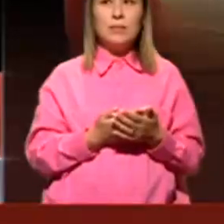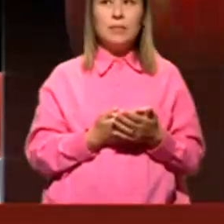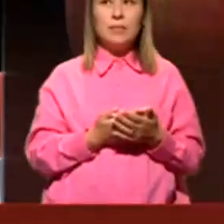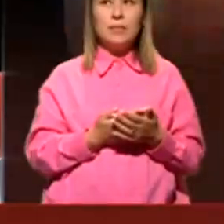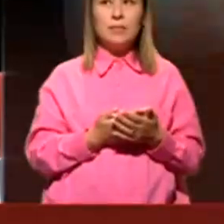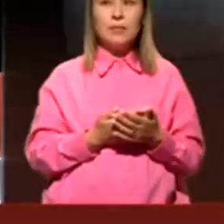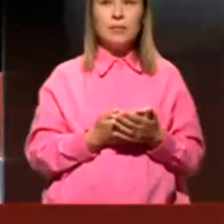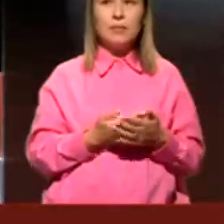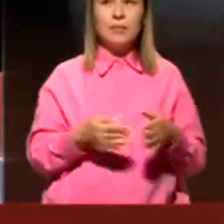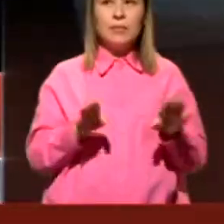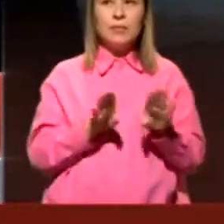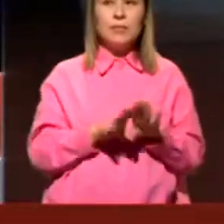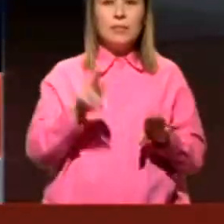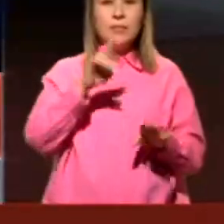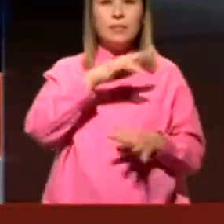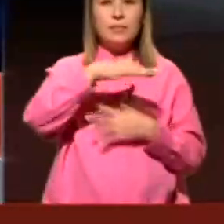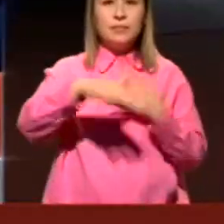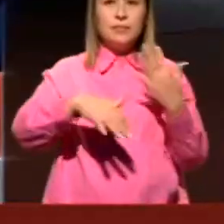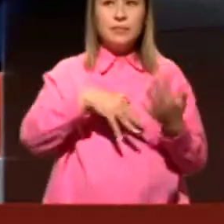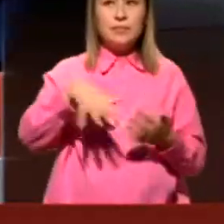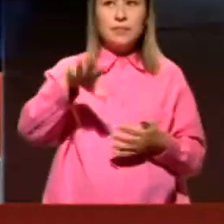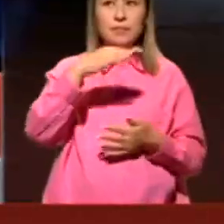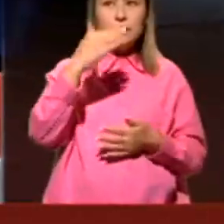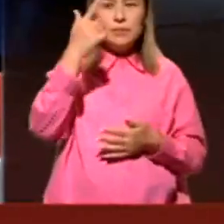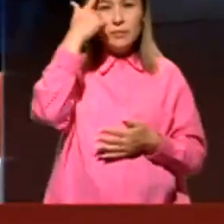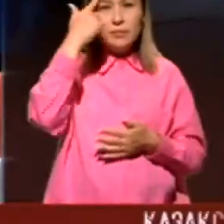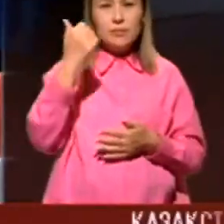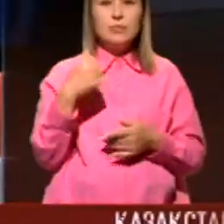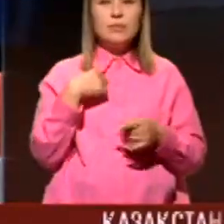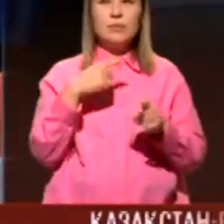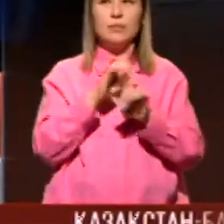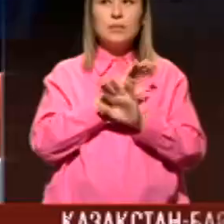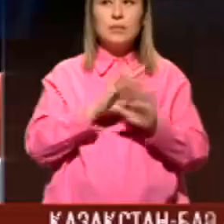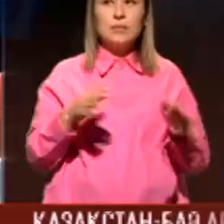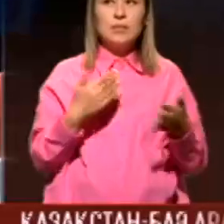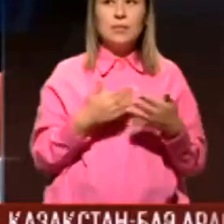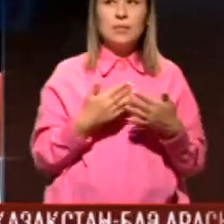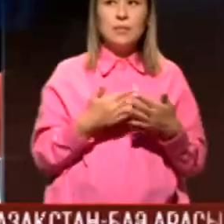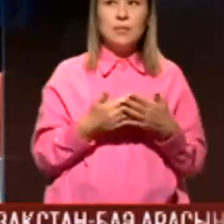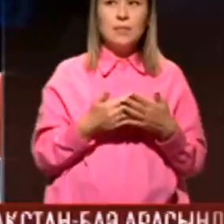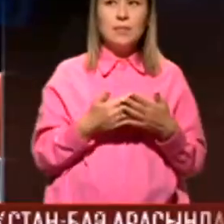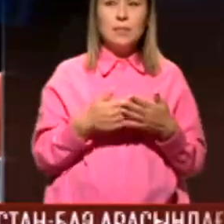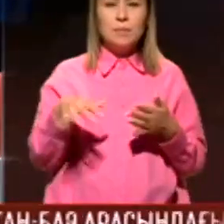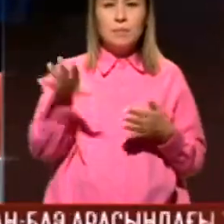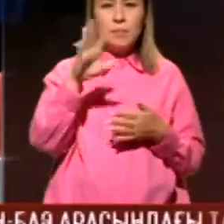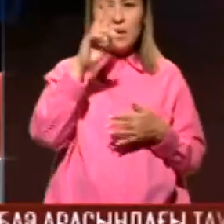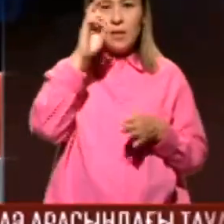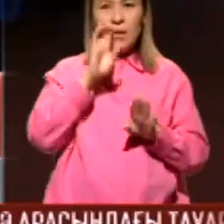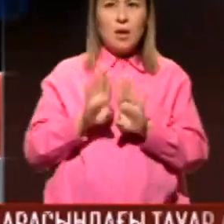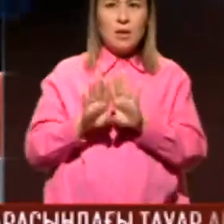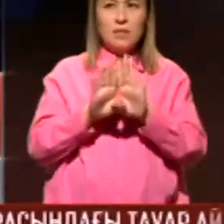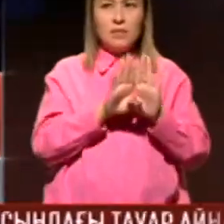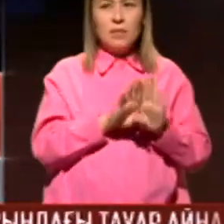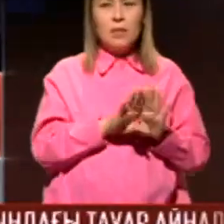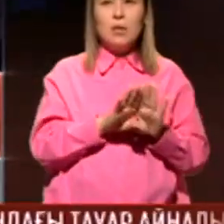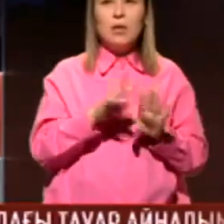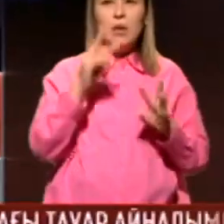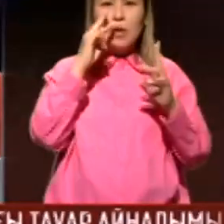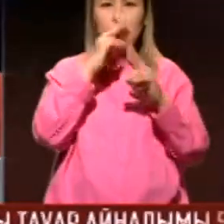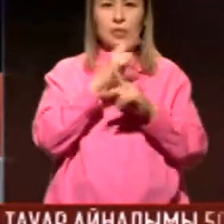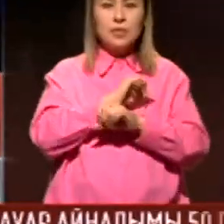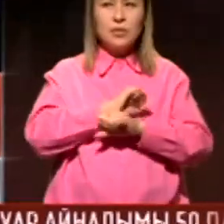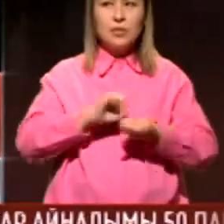Бір ғана нәрсені айтайыншы. Қаңтар оқиғасындағы жағдайды білесіз. Кемсітуден аулақпын. Мен мемлекетшіл азаматпыз. Бәріміз бұл жерде тұрған қателеспей ақ қояйық. Бұл